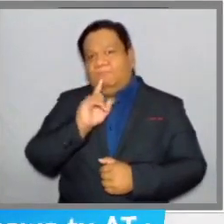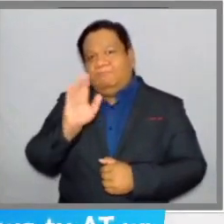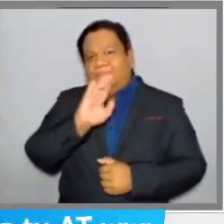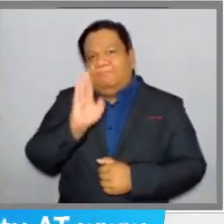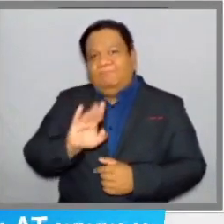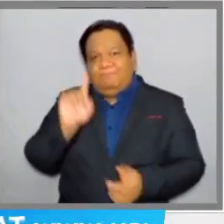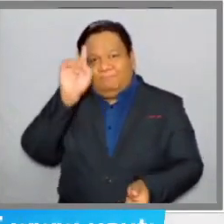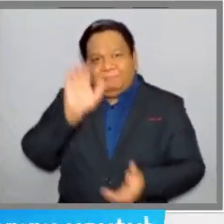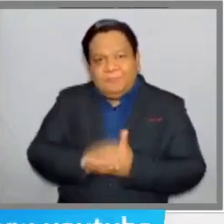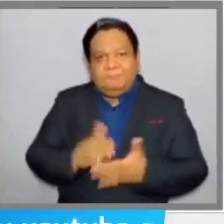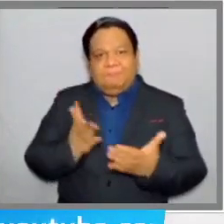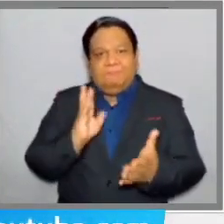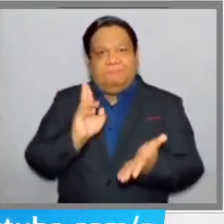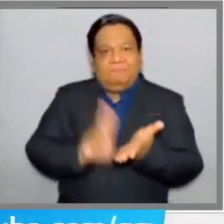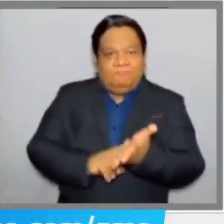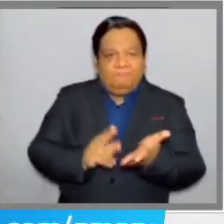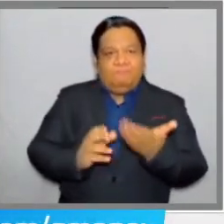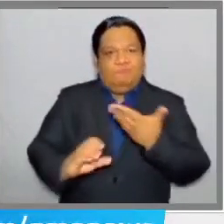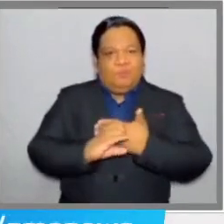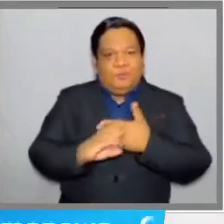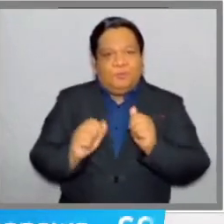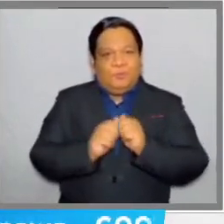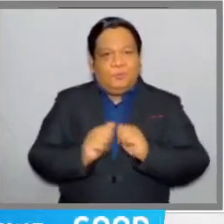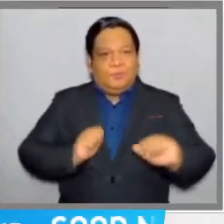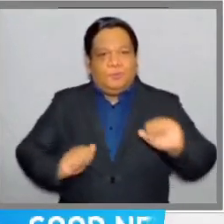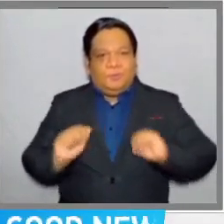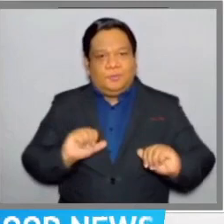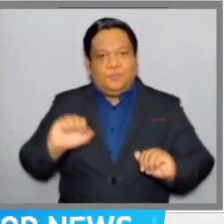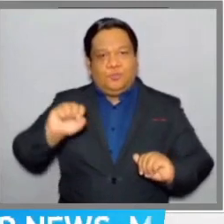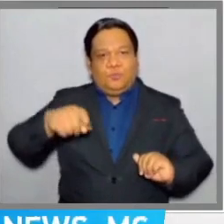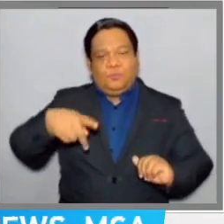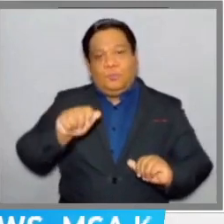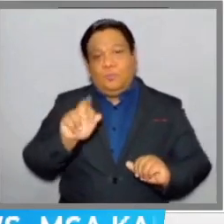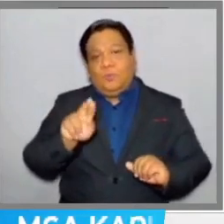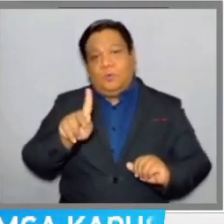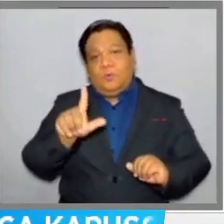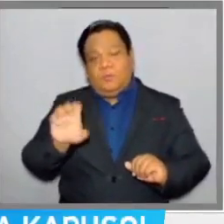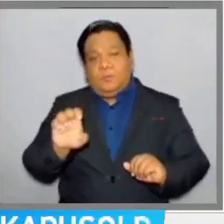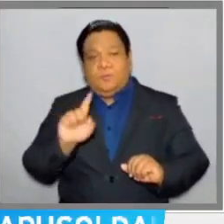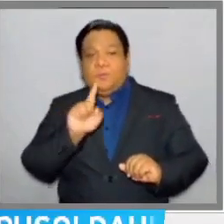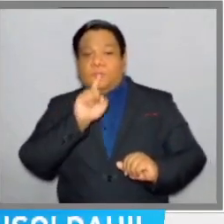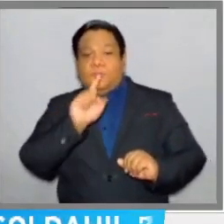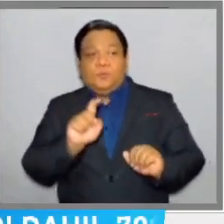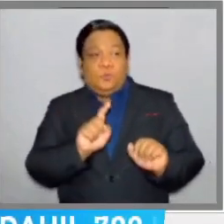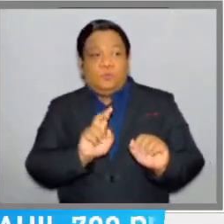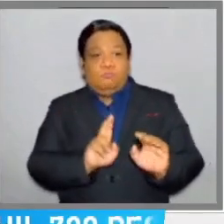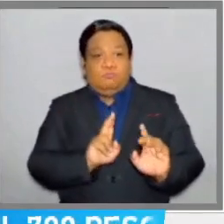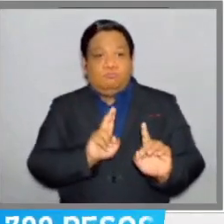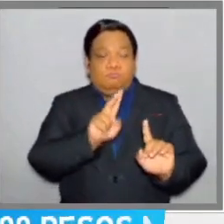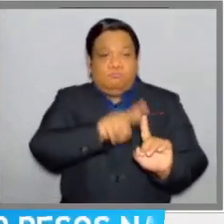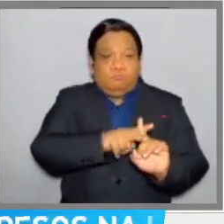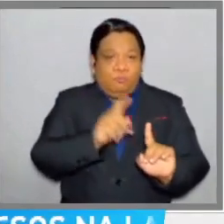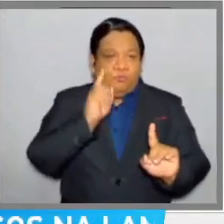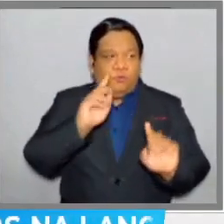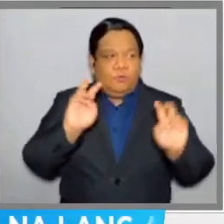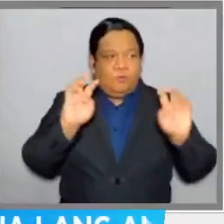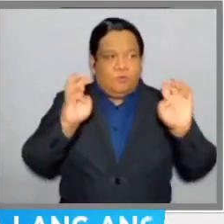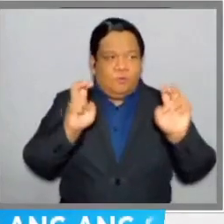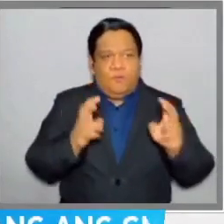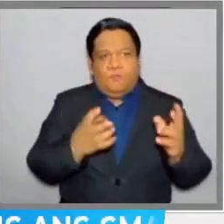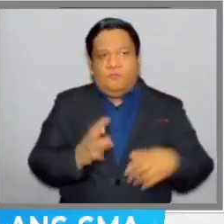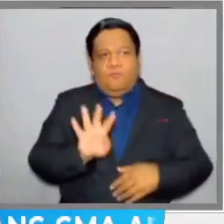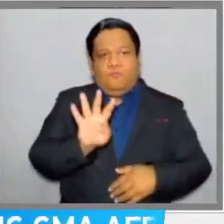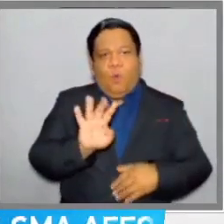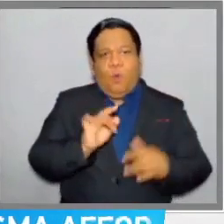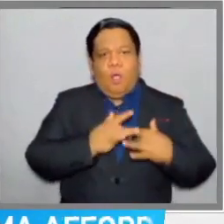super grateful for that. Nag-audition po ako first for Hearts on Ice. So really on more on skating po and I